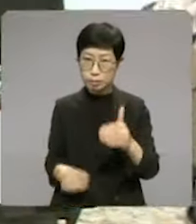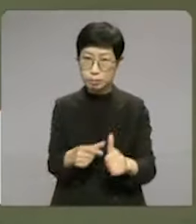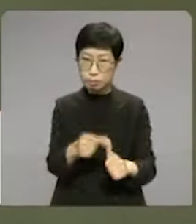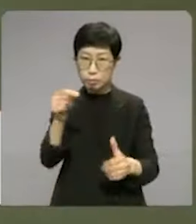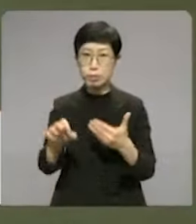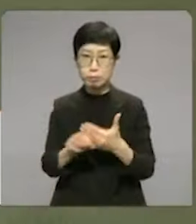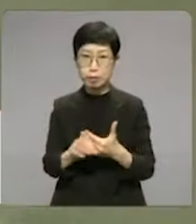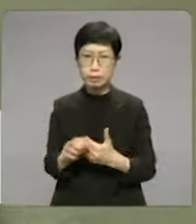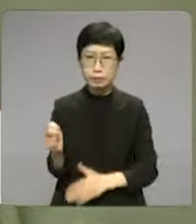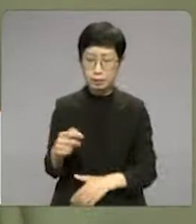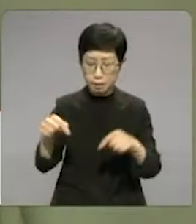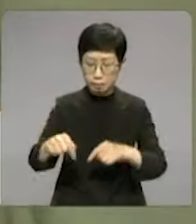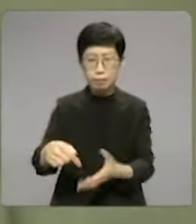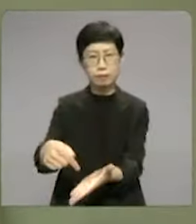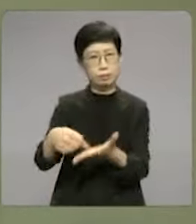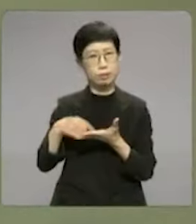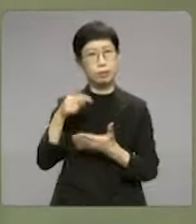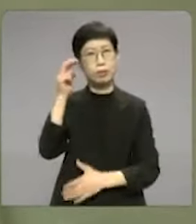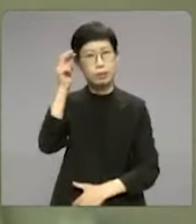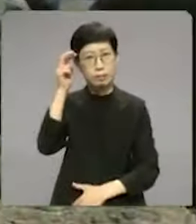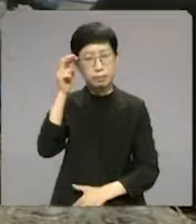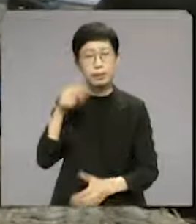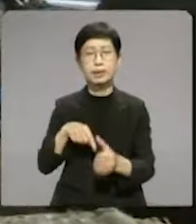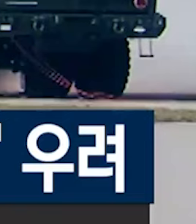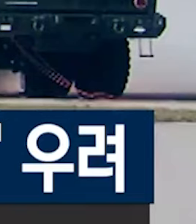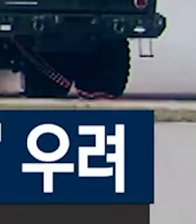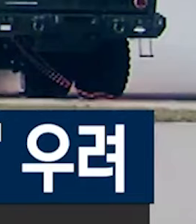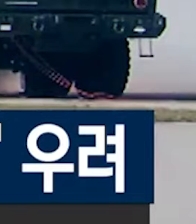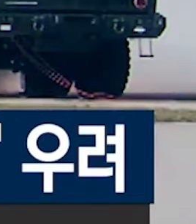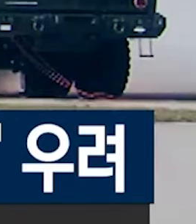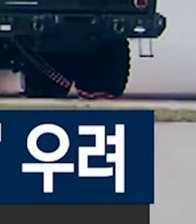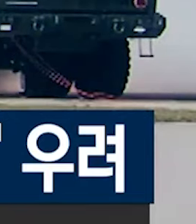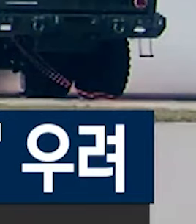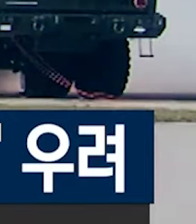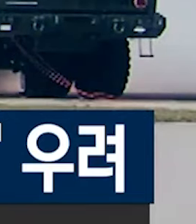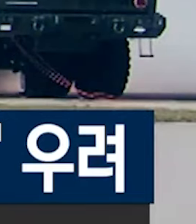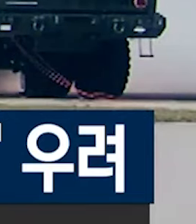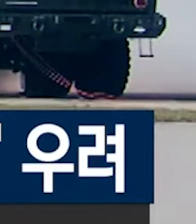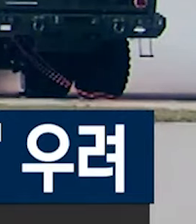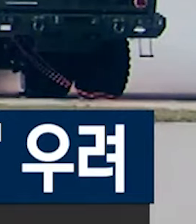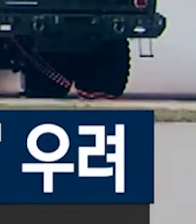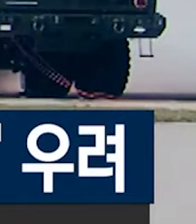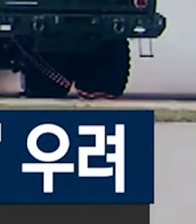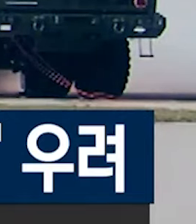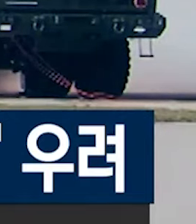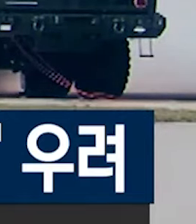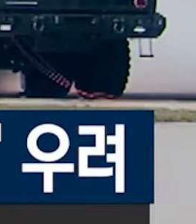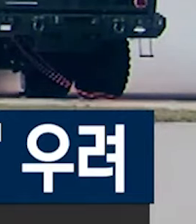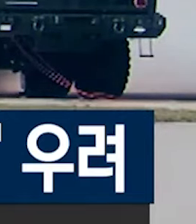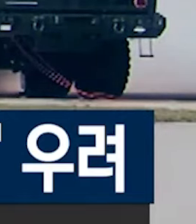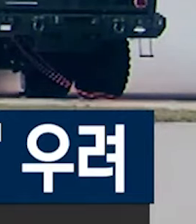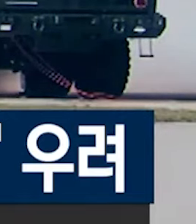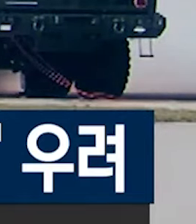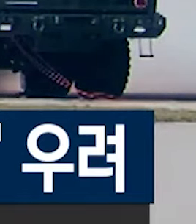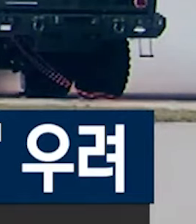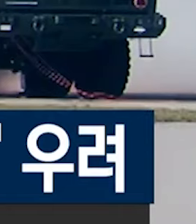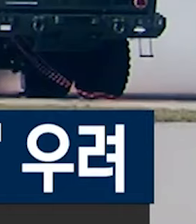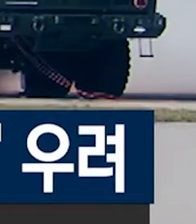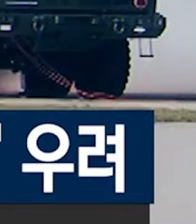방위비 재협상을 요구할 것임을 시사한 것으로 풀이됩니다. 북한이 러시아 파병을 사실상 시인하면서 우리나라